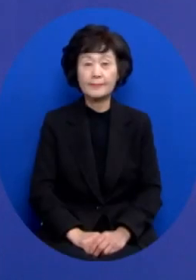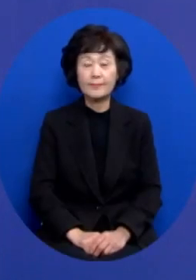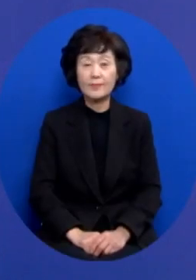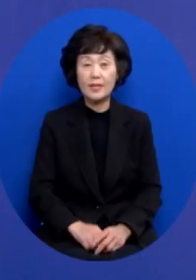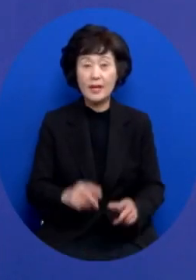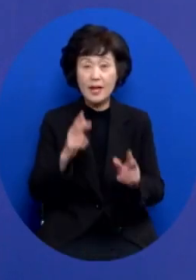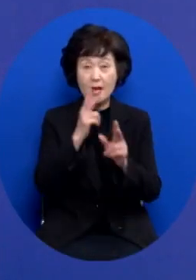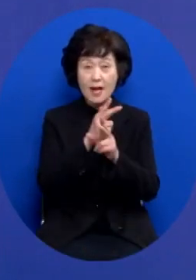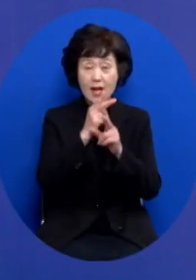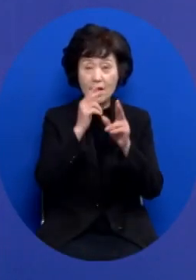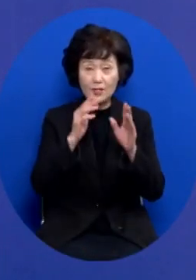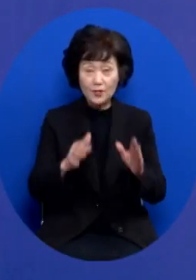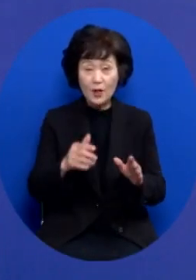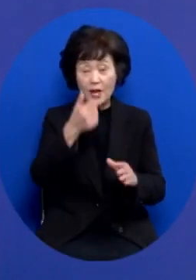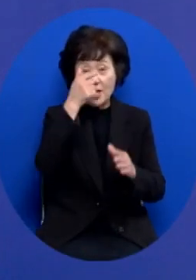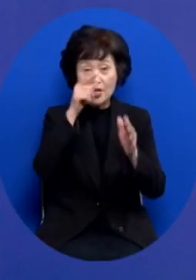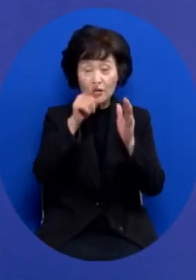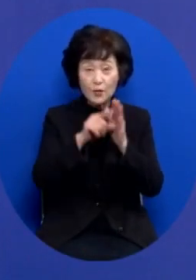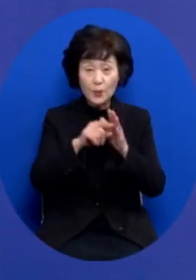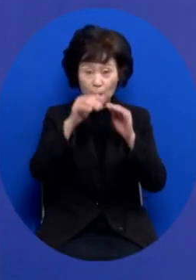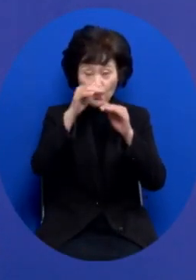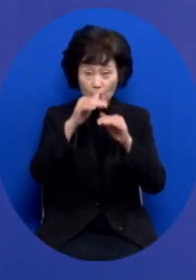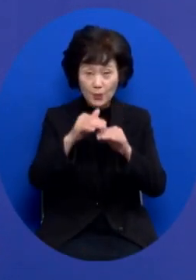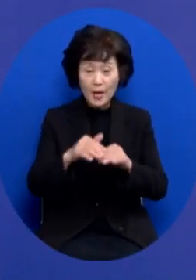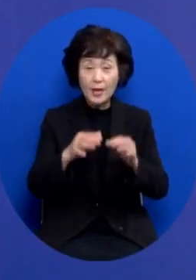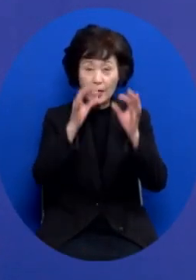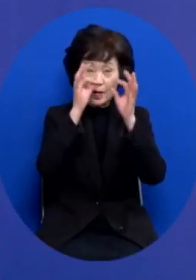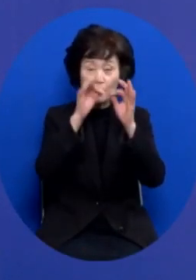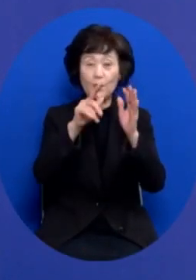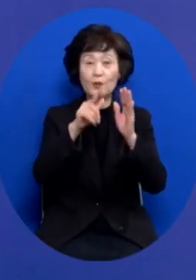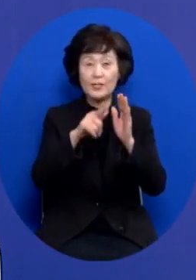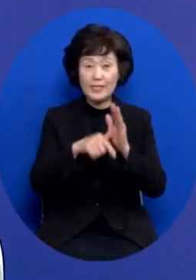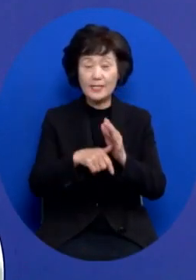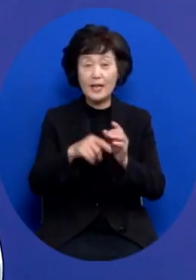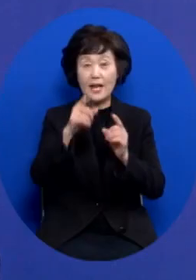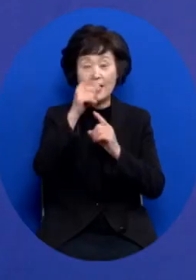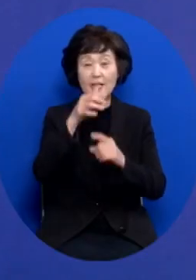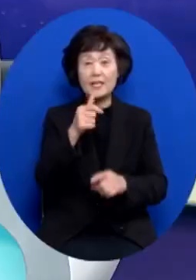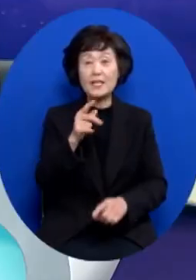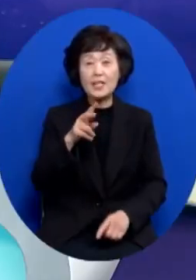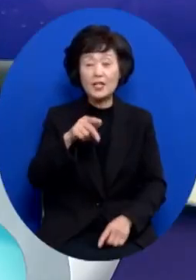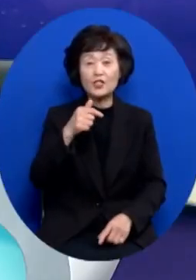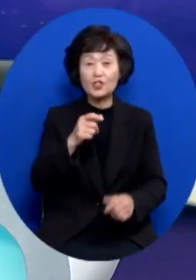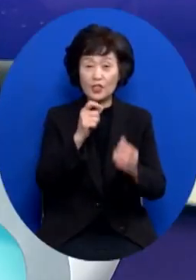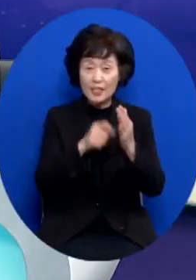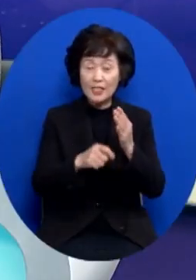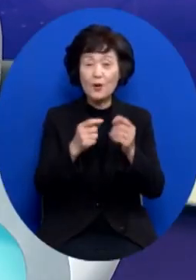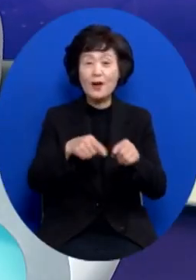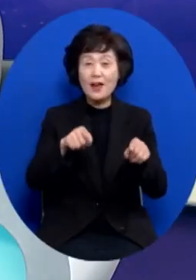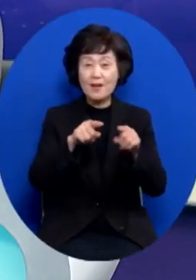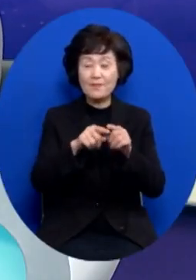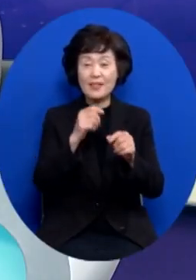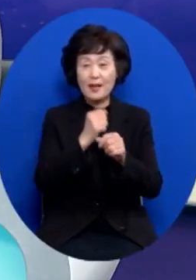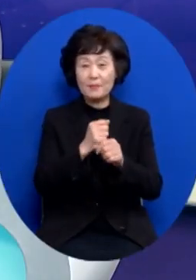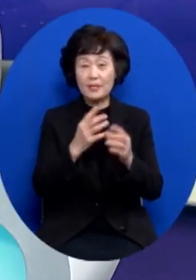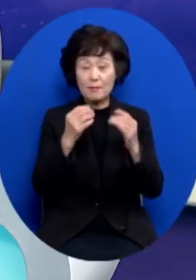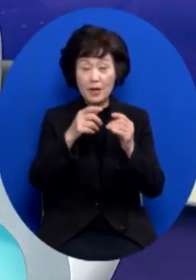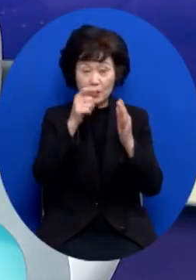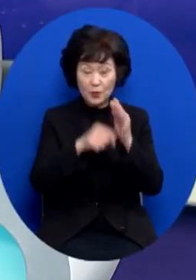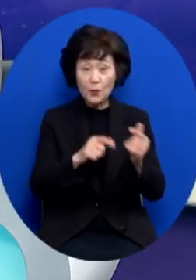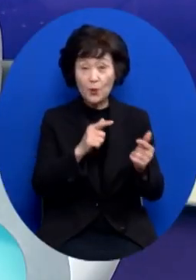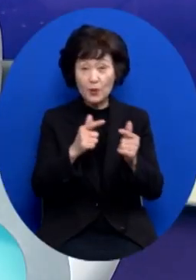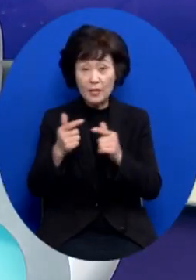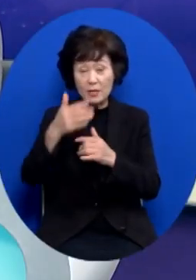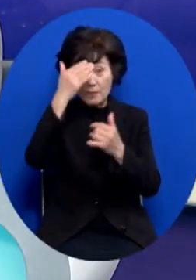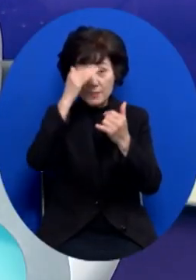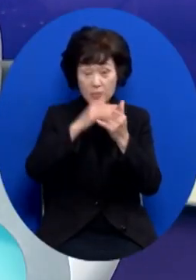한 주간 기독교계 이슈를 살펴보는 시간입니다 기독교연합신문 이현주 기자와 함께 하겠습니다 안녕하십니까 많은 교단들이